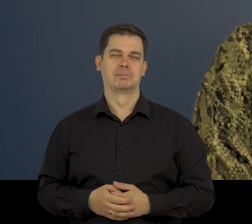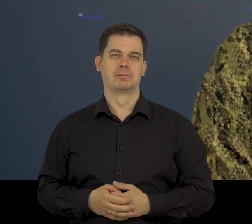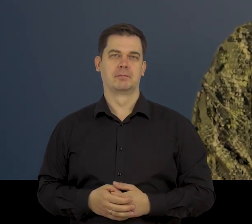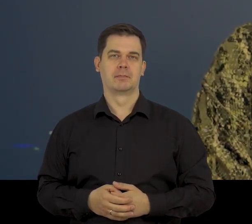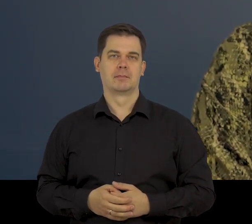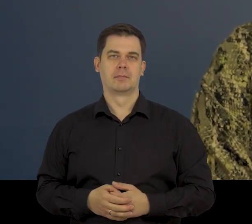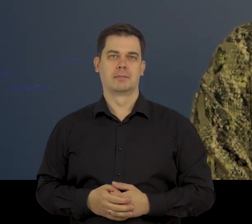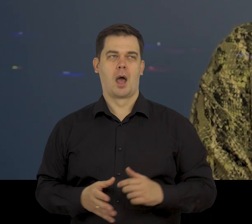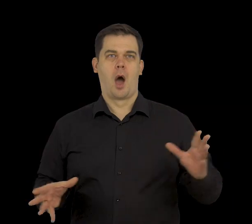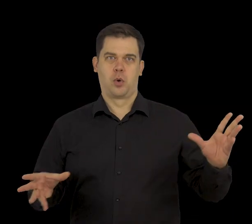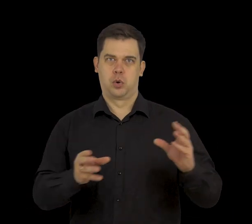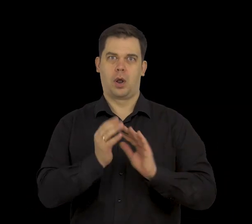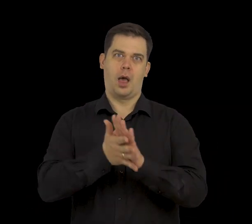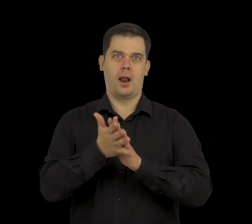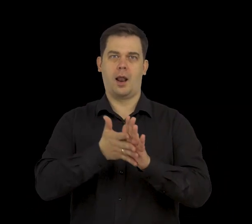minister.